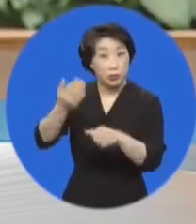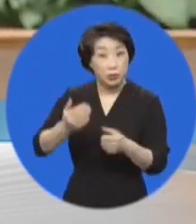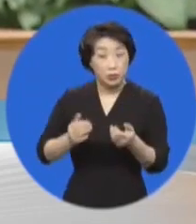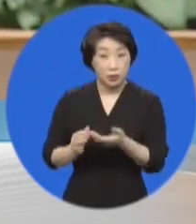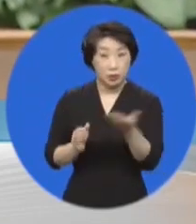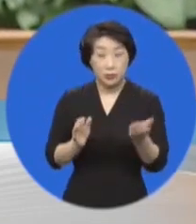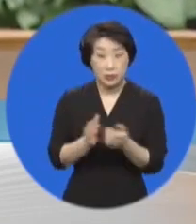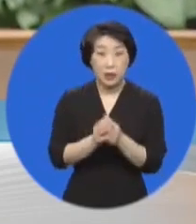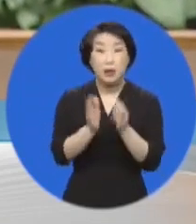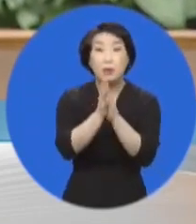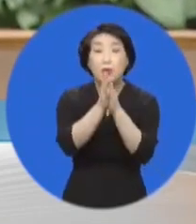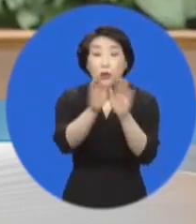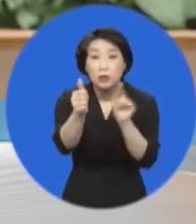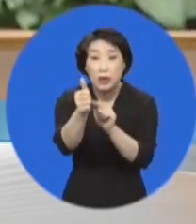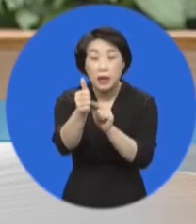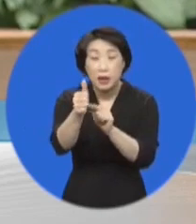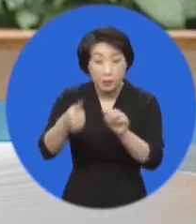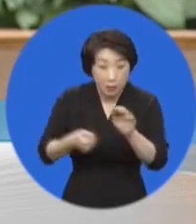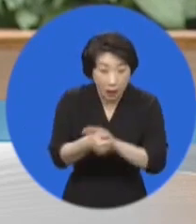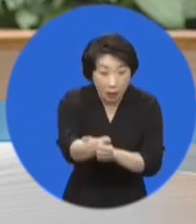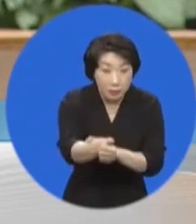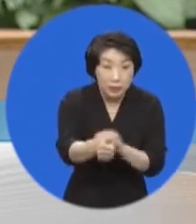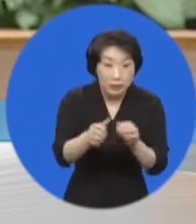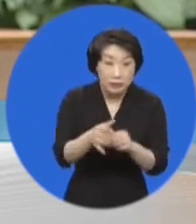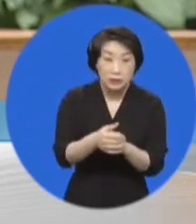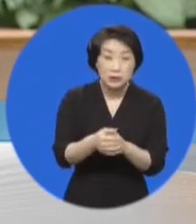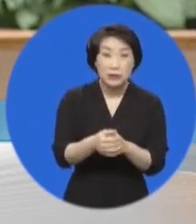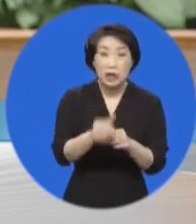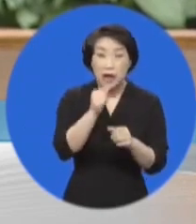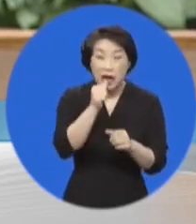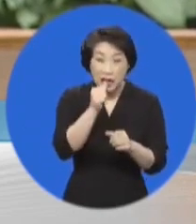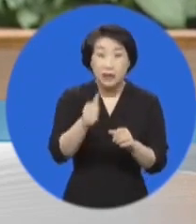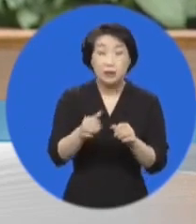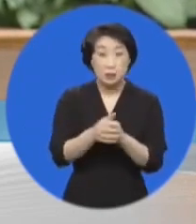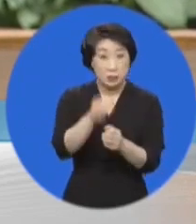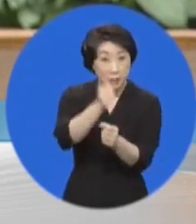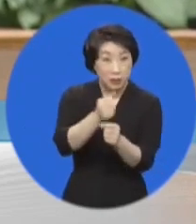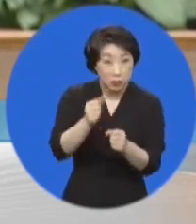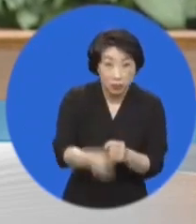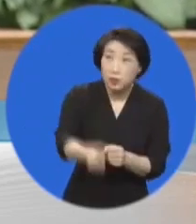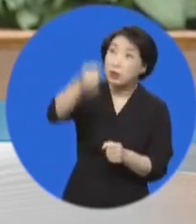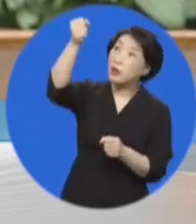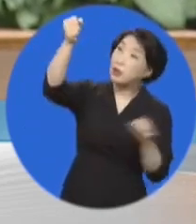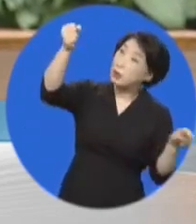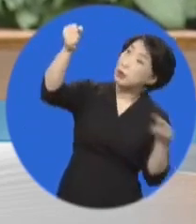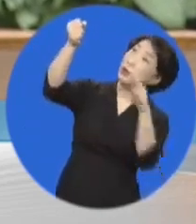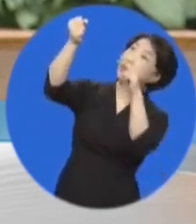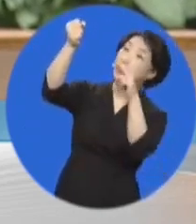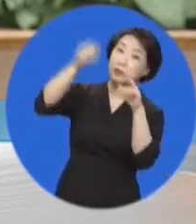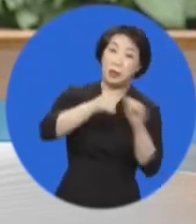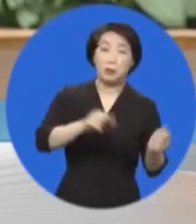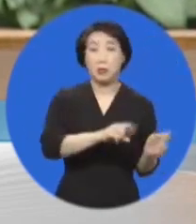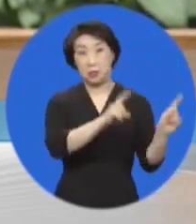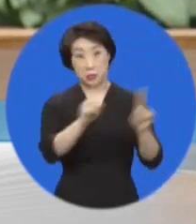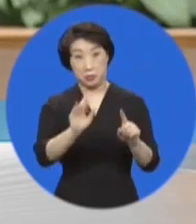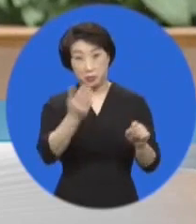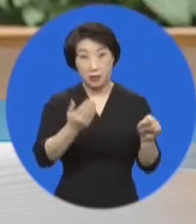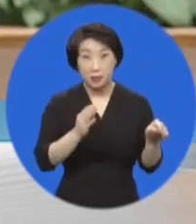모세가 뱀을 들고 뱀을 보는 자마다 다 뱀물려 죽은 자들이 살아나게